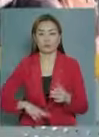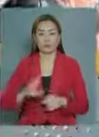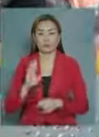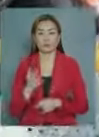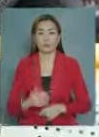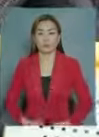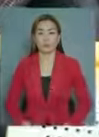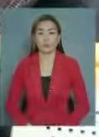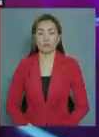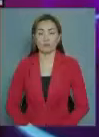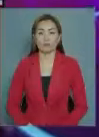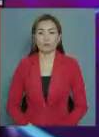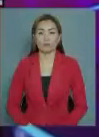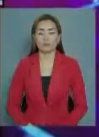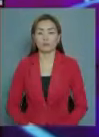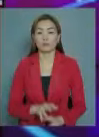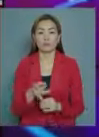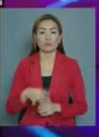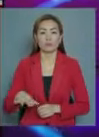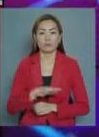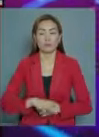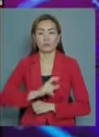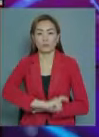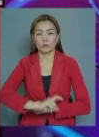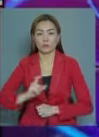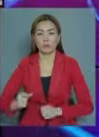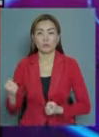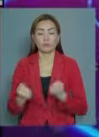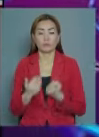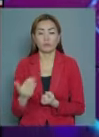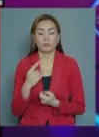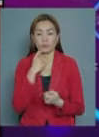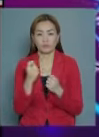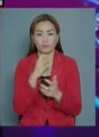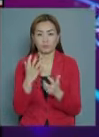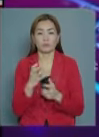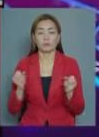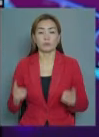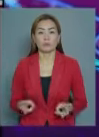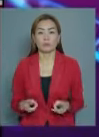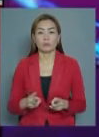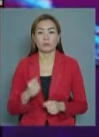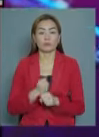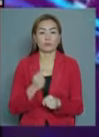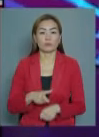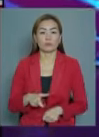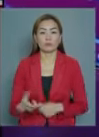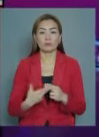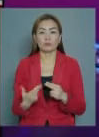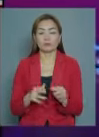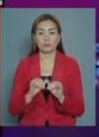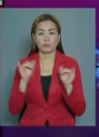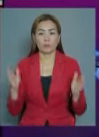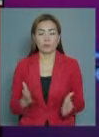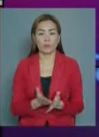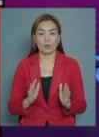салынады. Соңғы кезде өңірде тұрғындар мен жүргізушілердің қауіпсіздігін сақтау мақсатында жасанды жол кедергілері